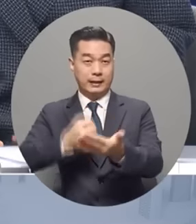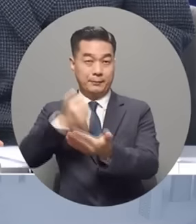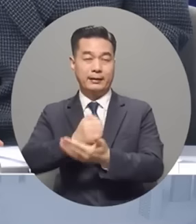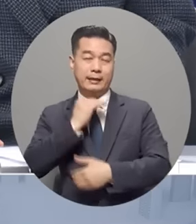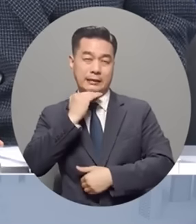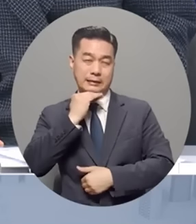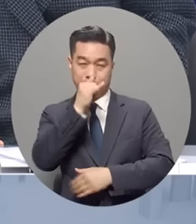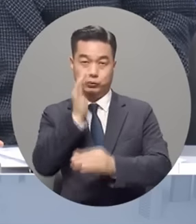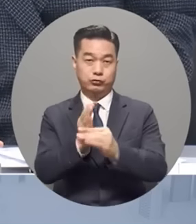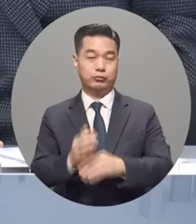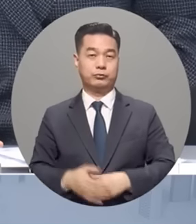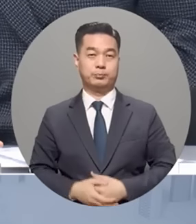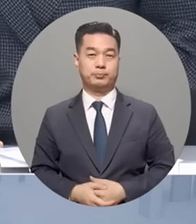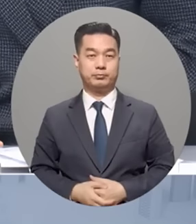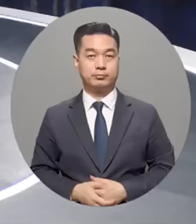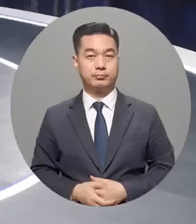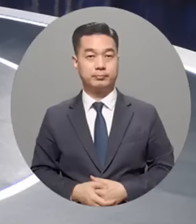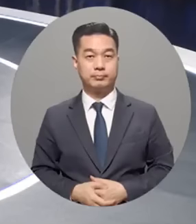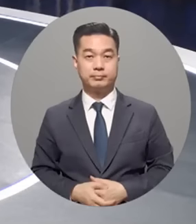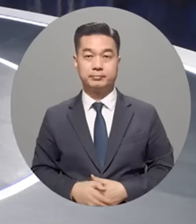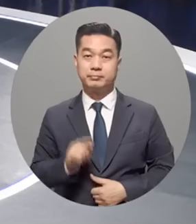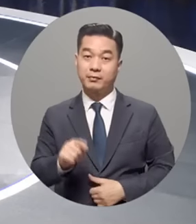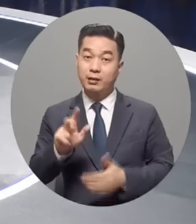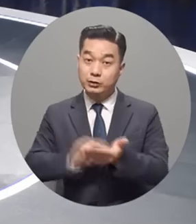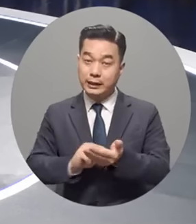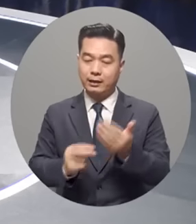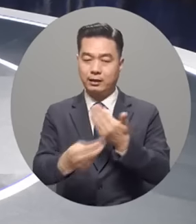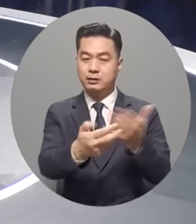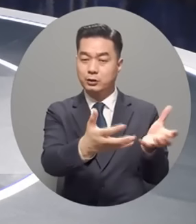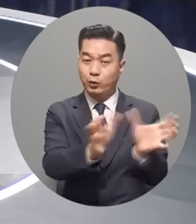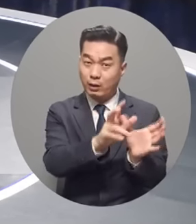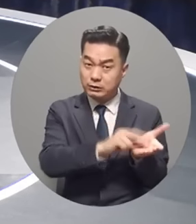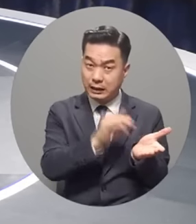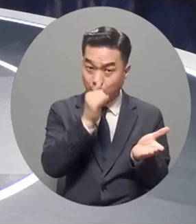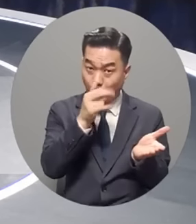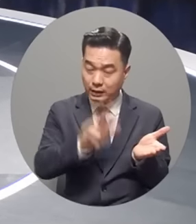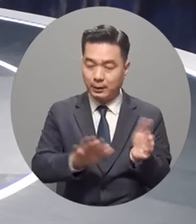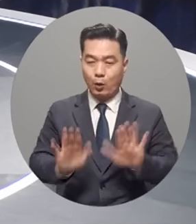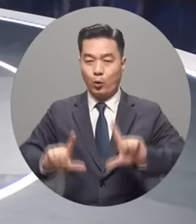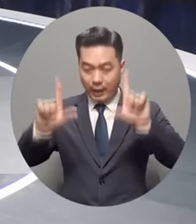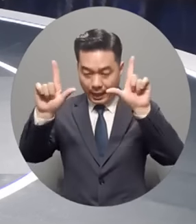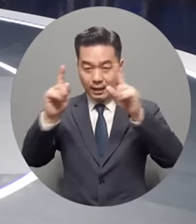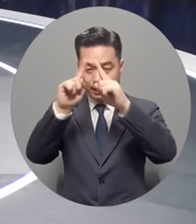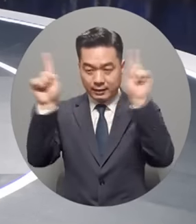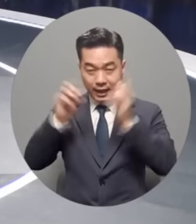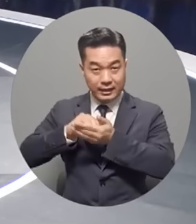모양세입니다데 사실이 문제가 어의 문제이기도 하지만 당장 올해 대학